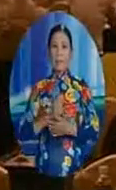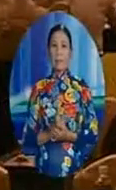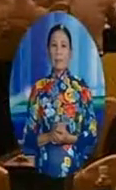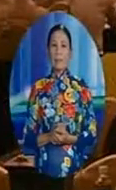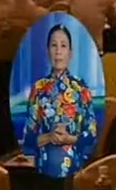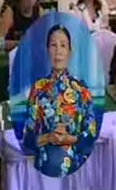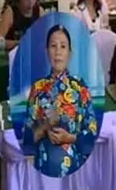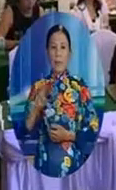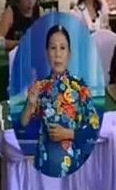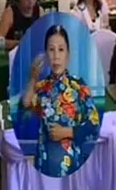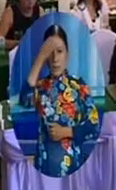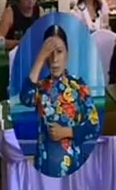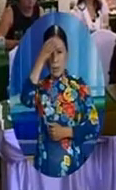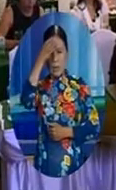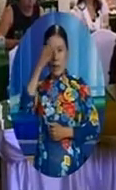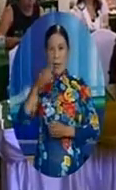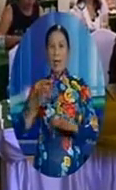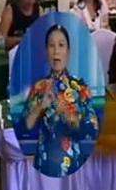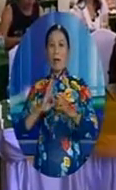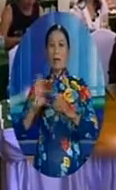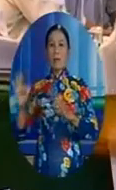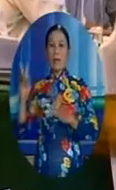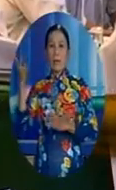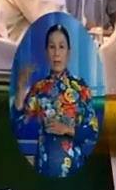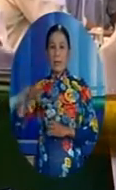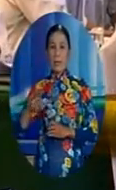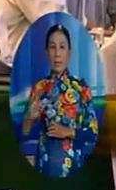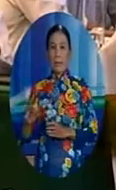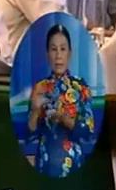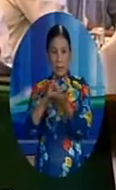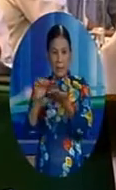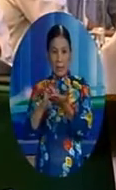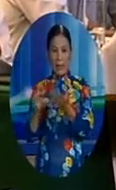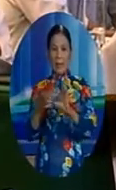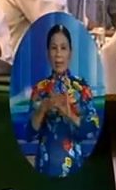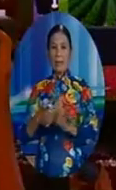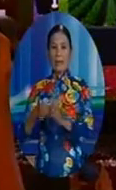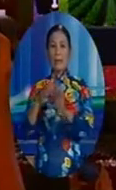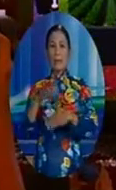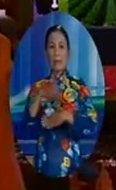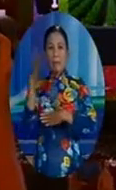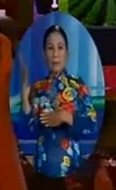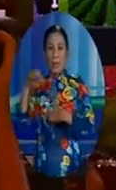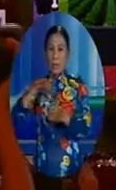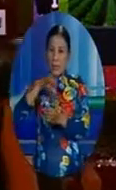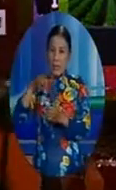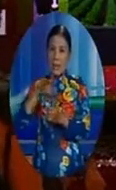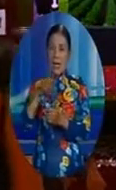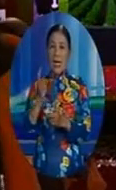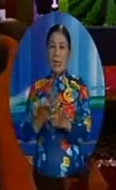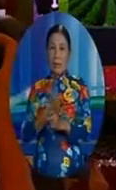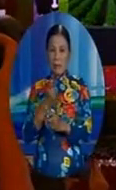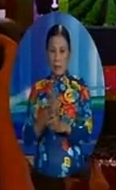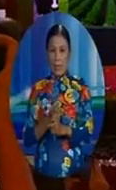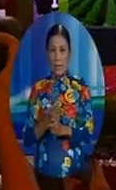Viện Khoa học Kỹ thuật Nông nghiệp miền Nam, Công ty Hoàng Anh Gia Lai và Nutifood đã ký kết hợp tác phát triển vùng nguyên liệu cho sữa đậu nành. Theo đó, Viện